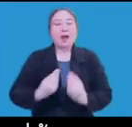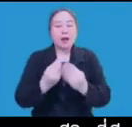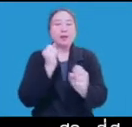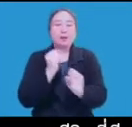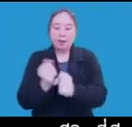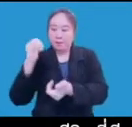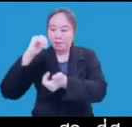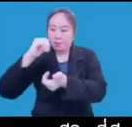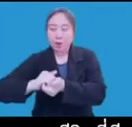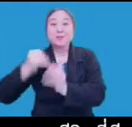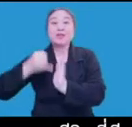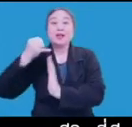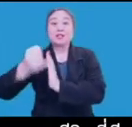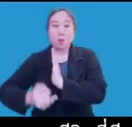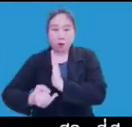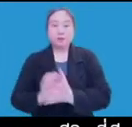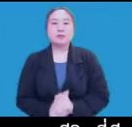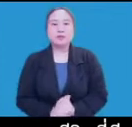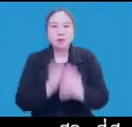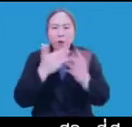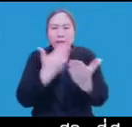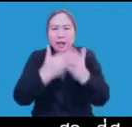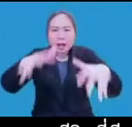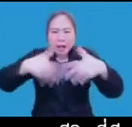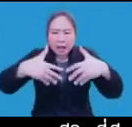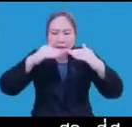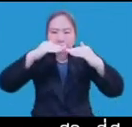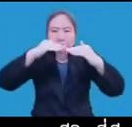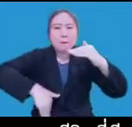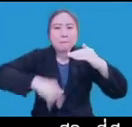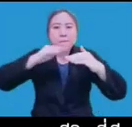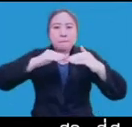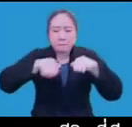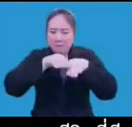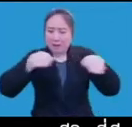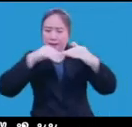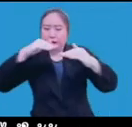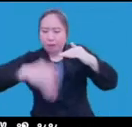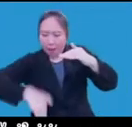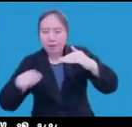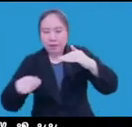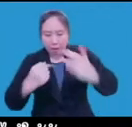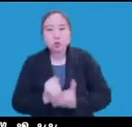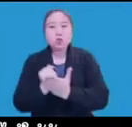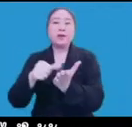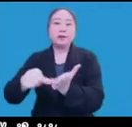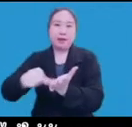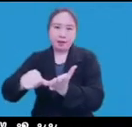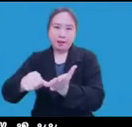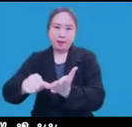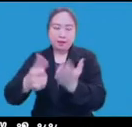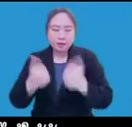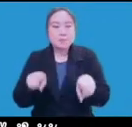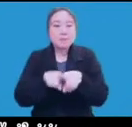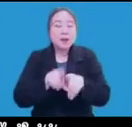ในเชิงมูลการกับจังหวัดคนที่มีรายได้ต่ำกว่าเกณฑ์ก็จะถูกแก้ไขนะคะโดยเราจะ